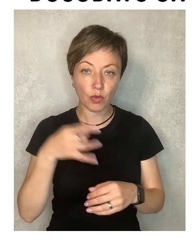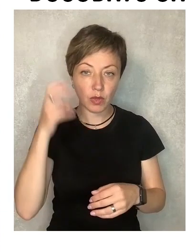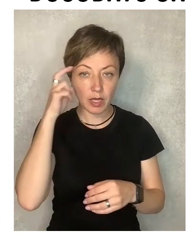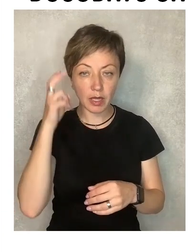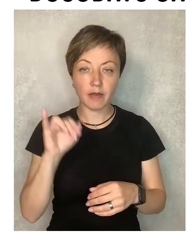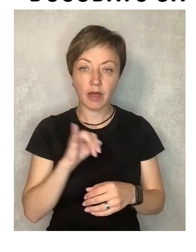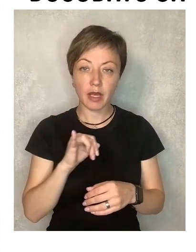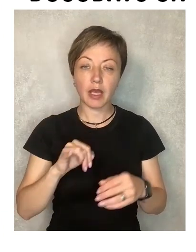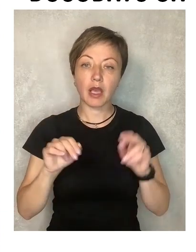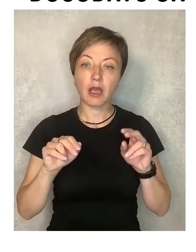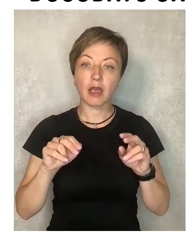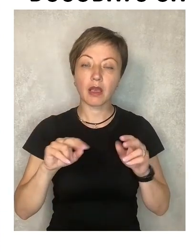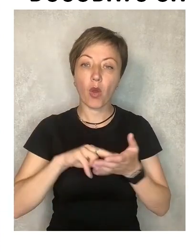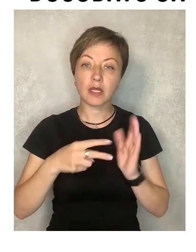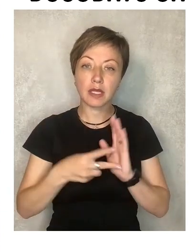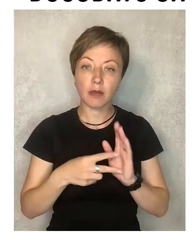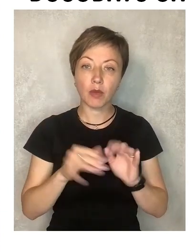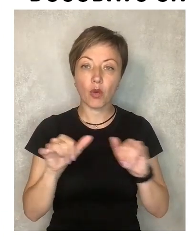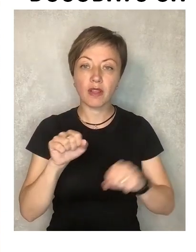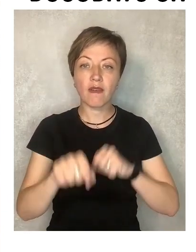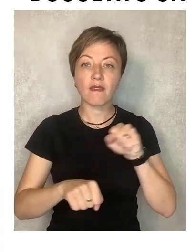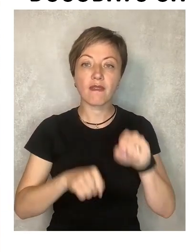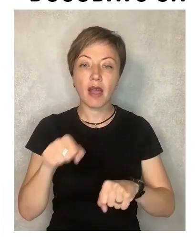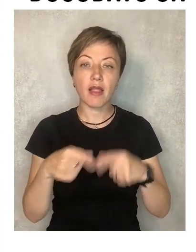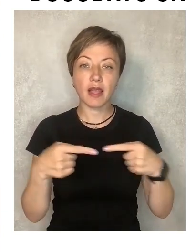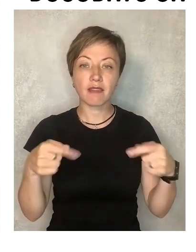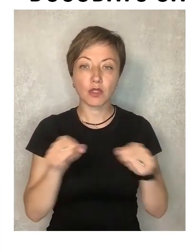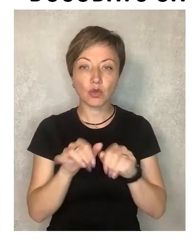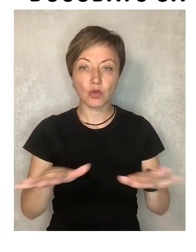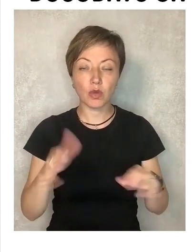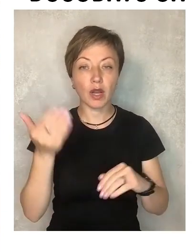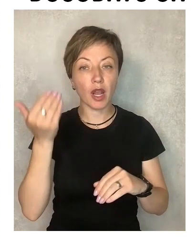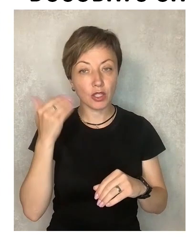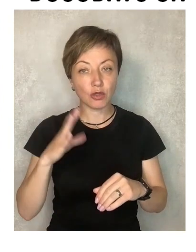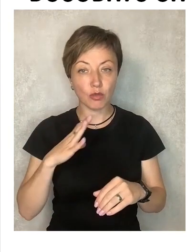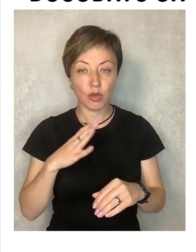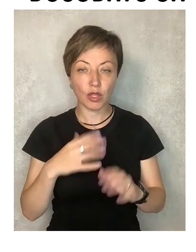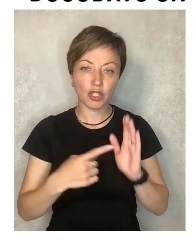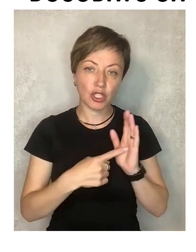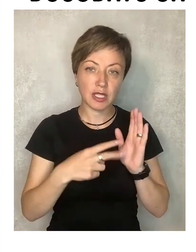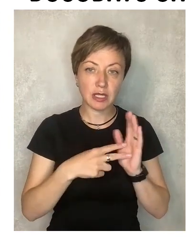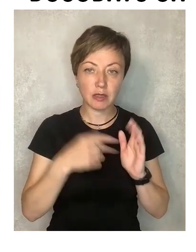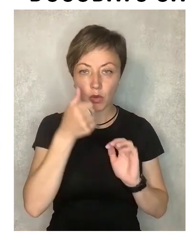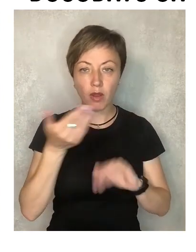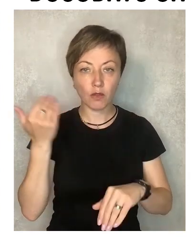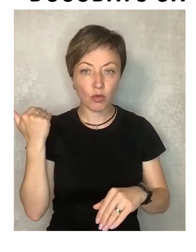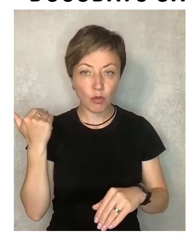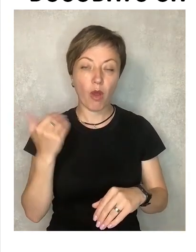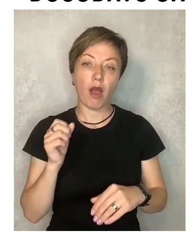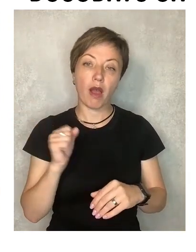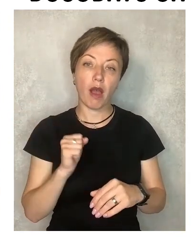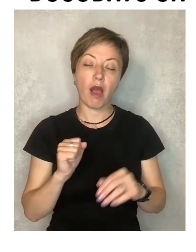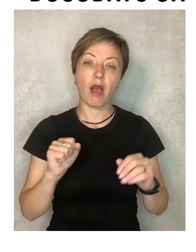концепція розвитку велоінфраструктури. Велоінфраструктура була трохи раніше, там десь 6-7 років тому. Концепція